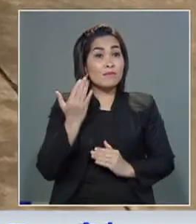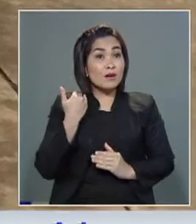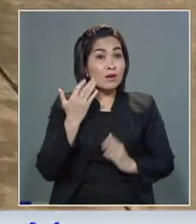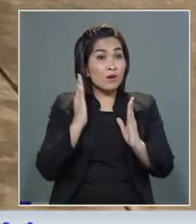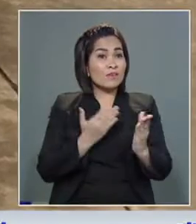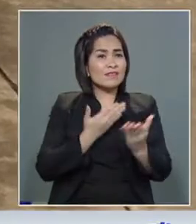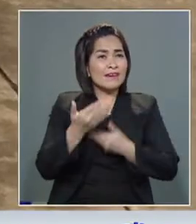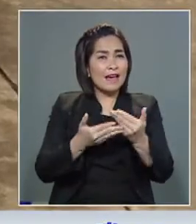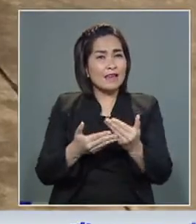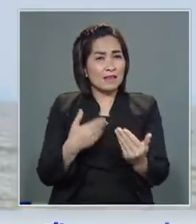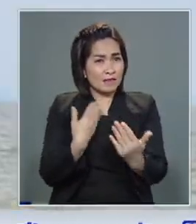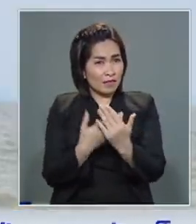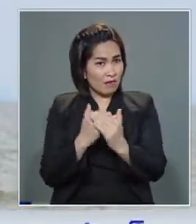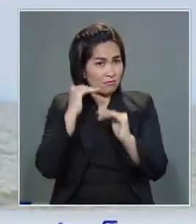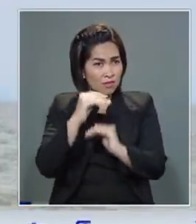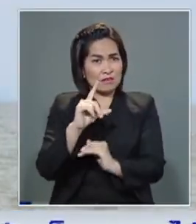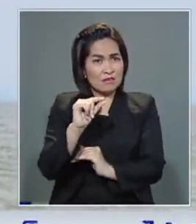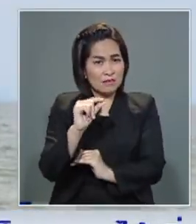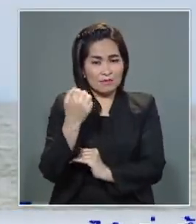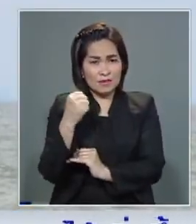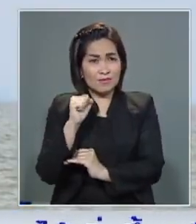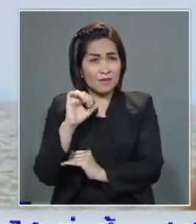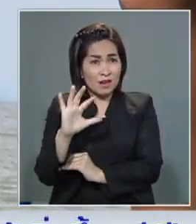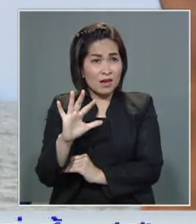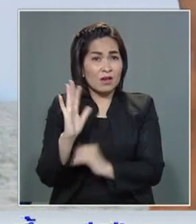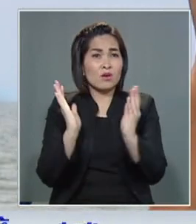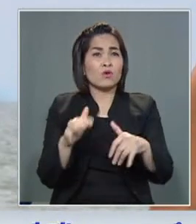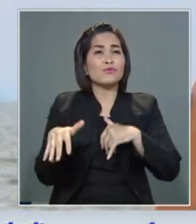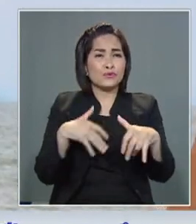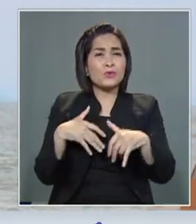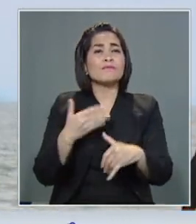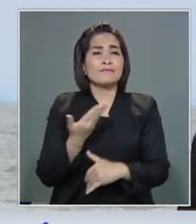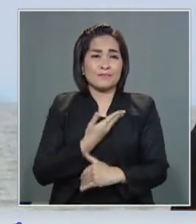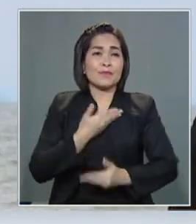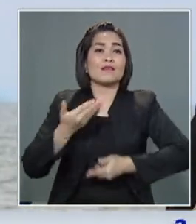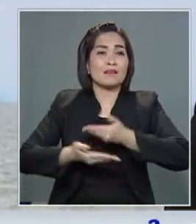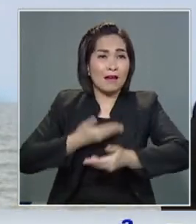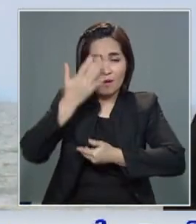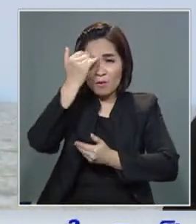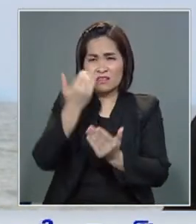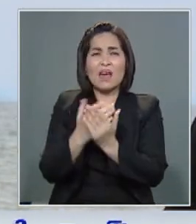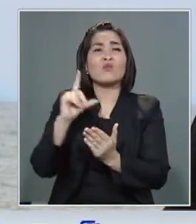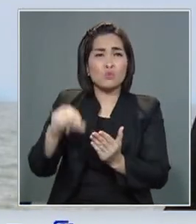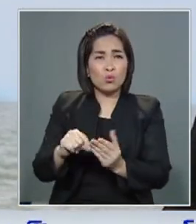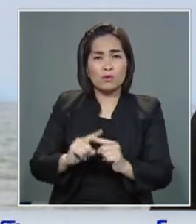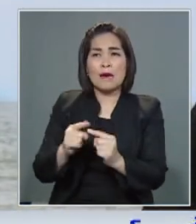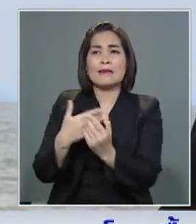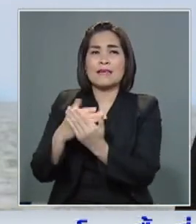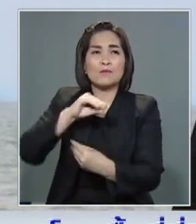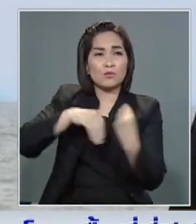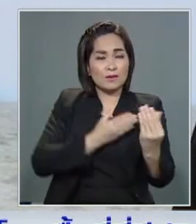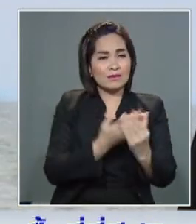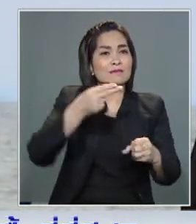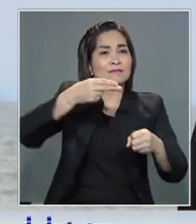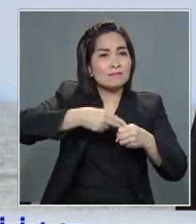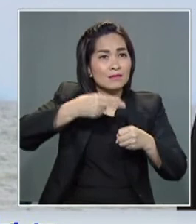ราคา20บาท15บาทชาวบ้านก็ต้องขายเพราะต้องการเอาเงิน ไปเป็นเงินทุนซื้อน้ำมัน